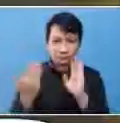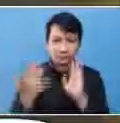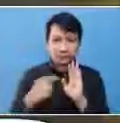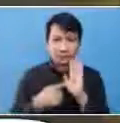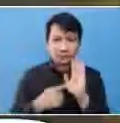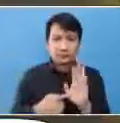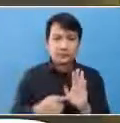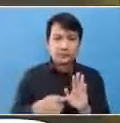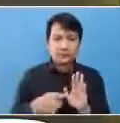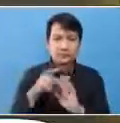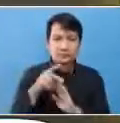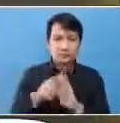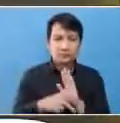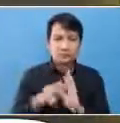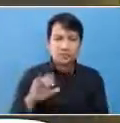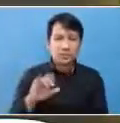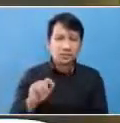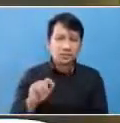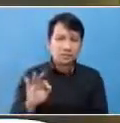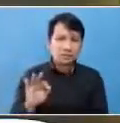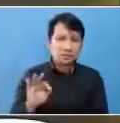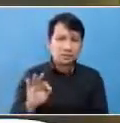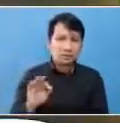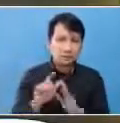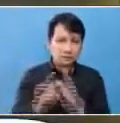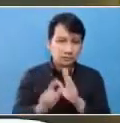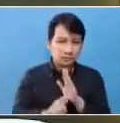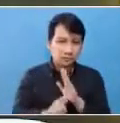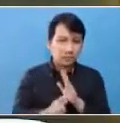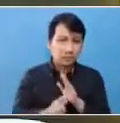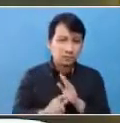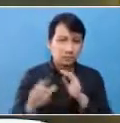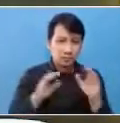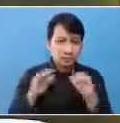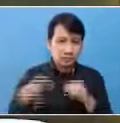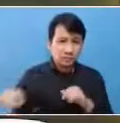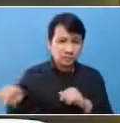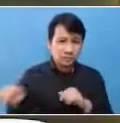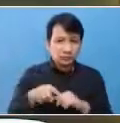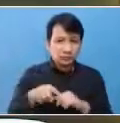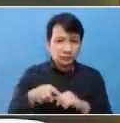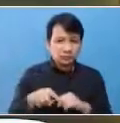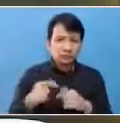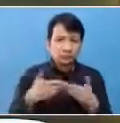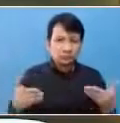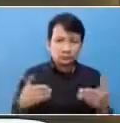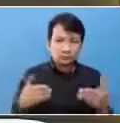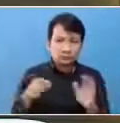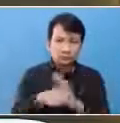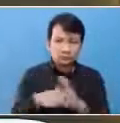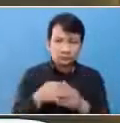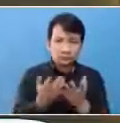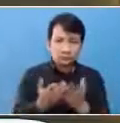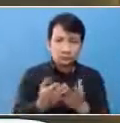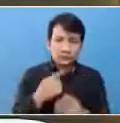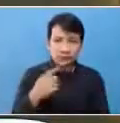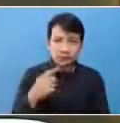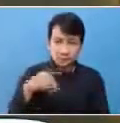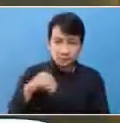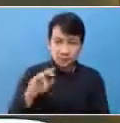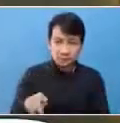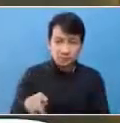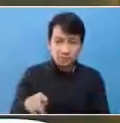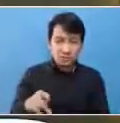Listado ang limang drug suspects sa magkakahiwalay na drug operations ng mga otoridad sa Lucena City. Nasa